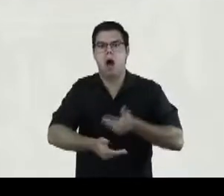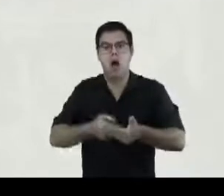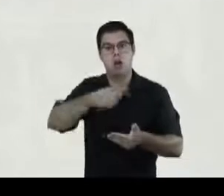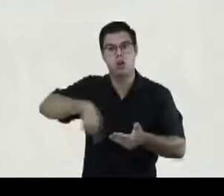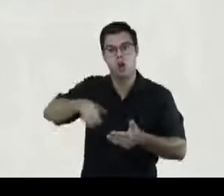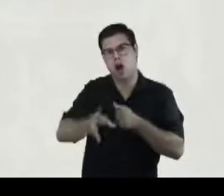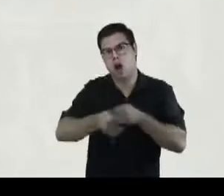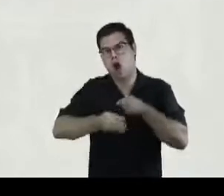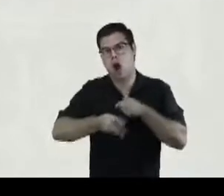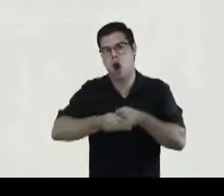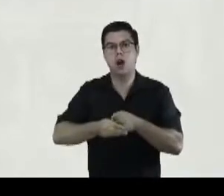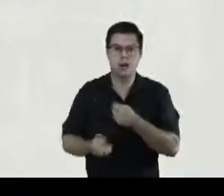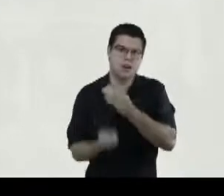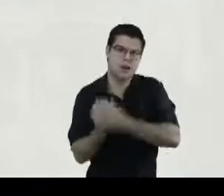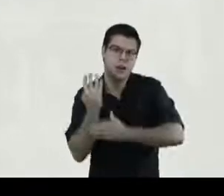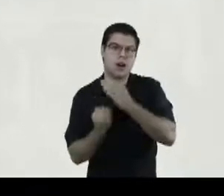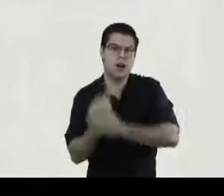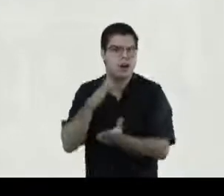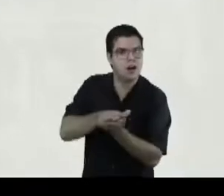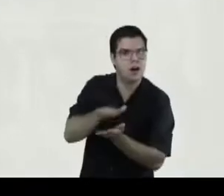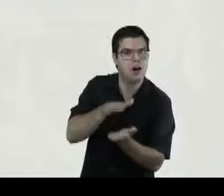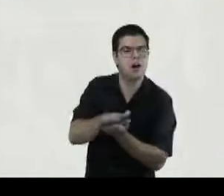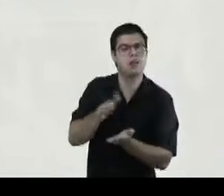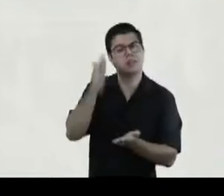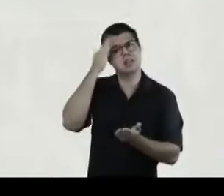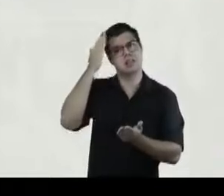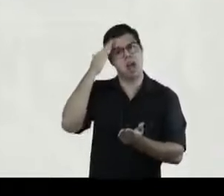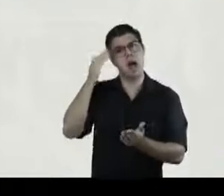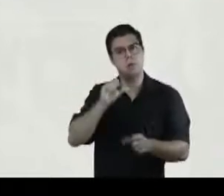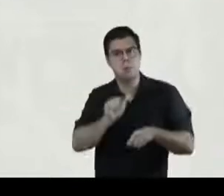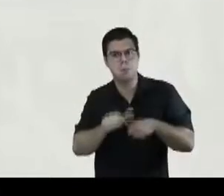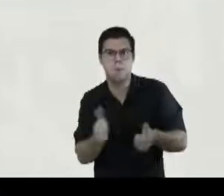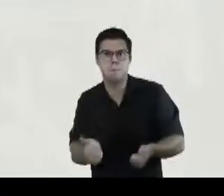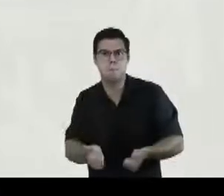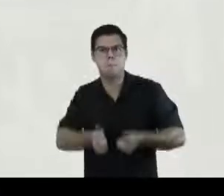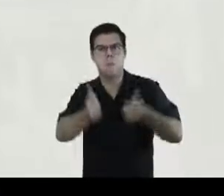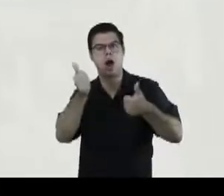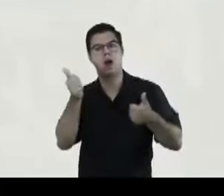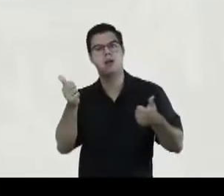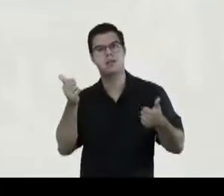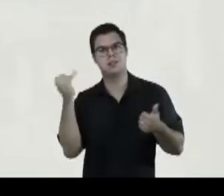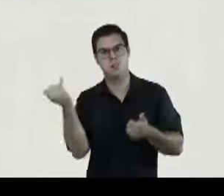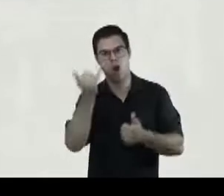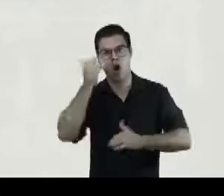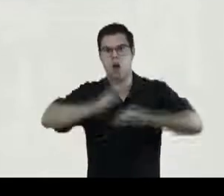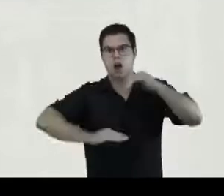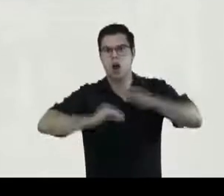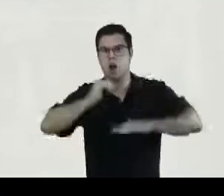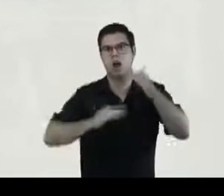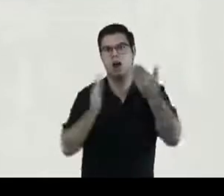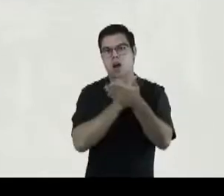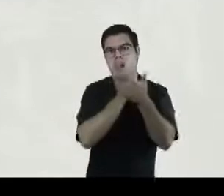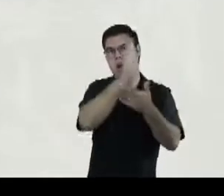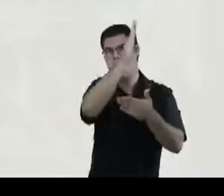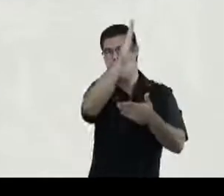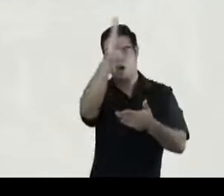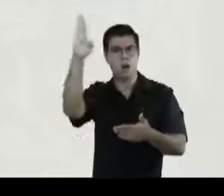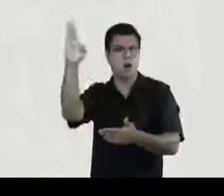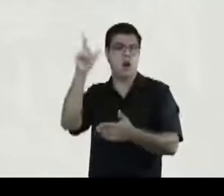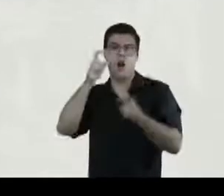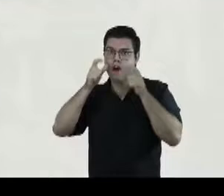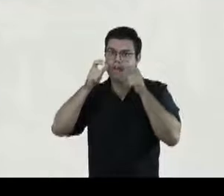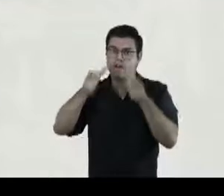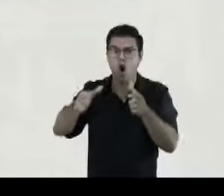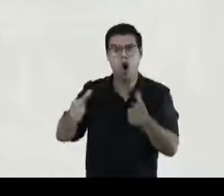Les importantes améliorations que les bibliographes ont pris en compte récemment viennent des bibliothèques. Et je rejoins un